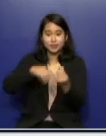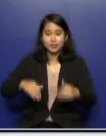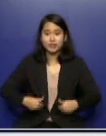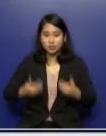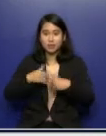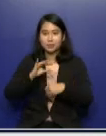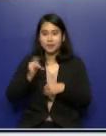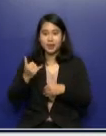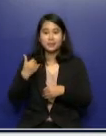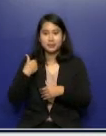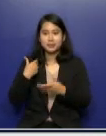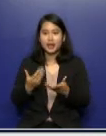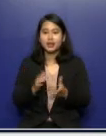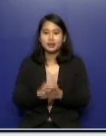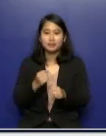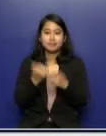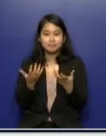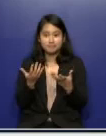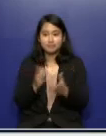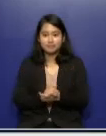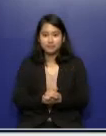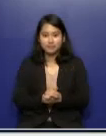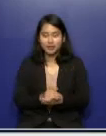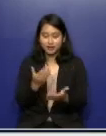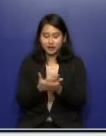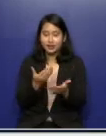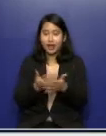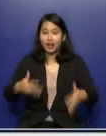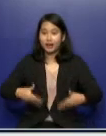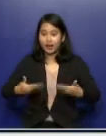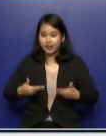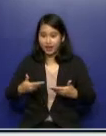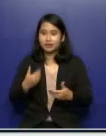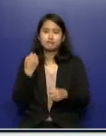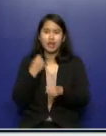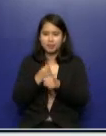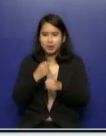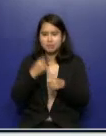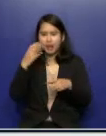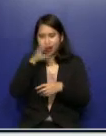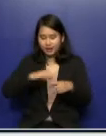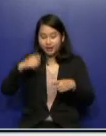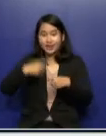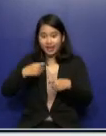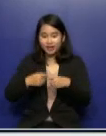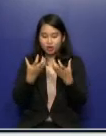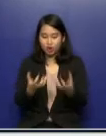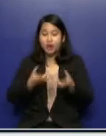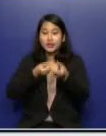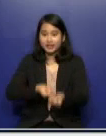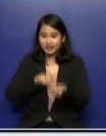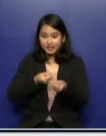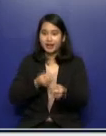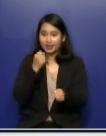างประเทศเพราะฉะนั้นเราก็มีการหาเงินที่ค่อนข้างจะยากลำบากเราผลิตสินค้าเกษตรได้ทุ